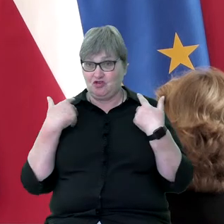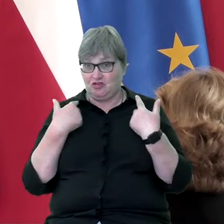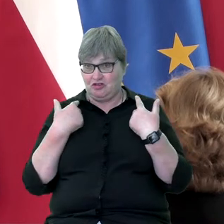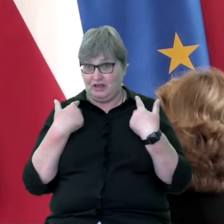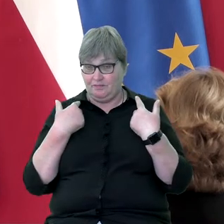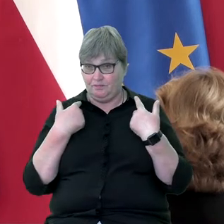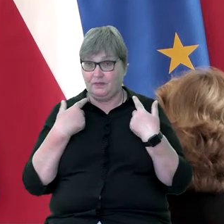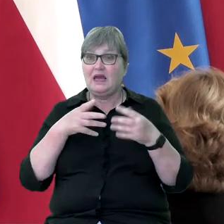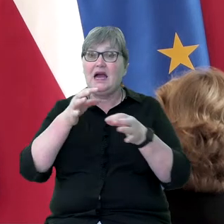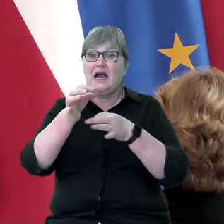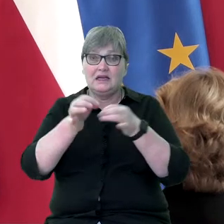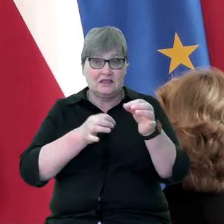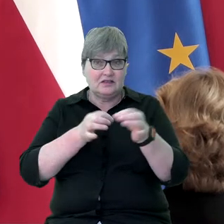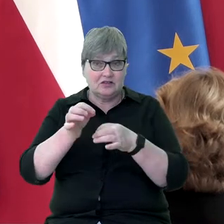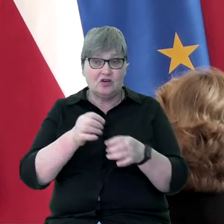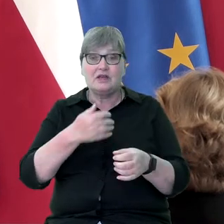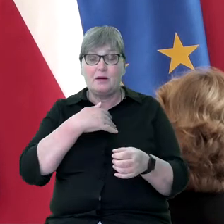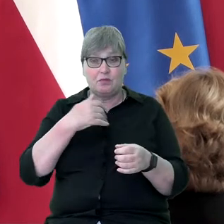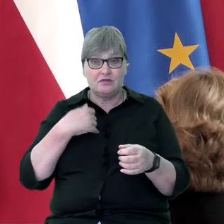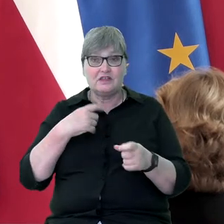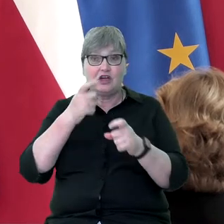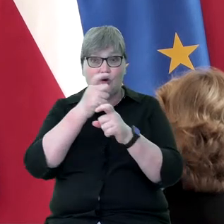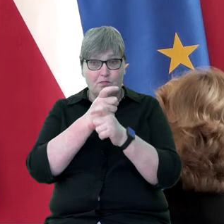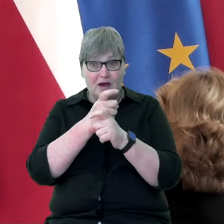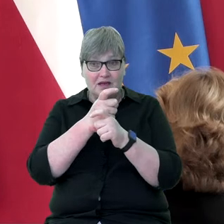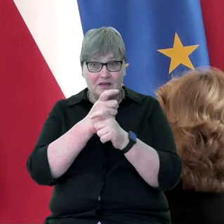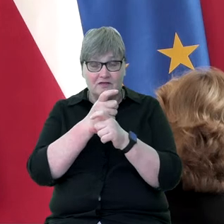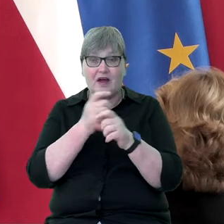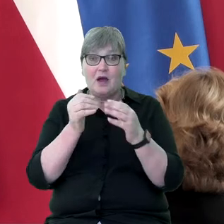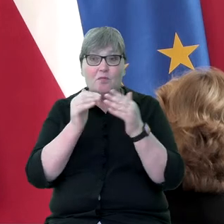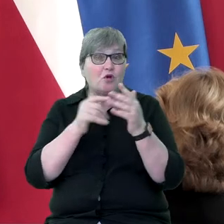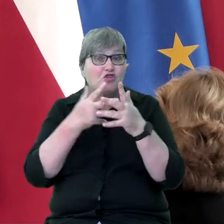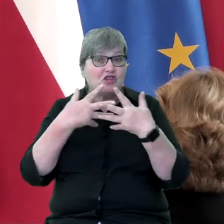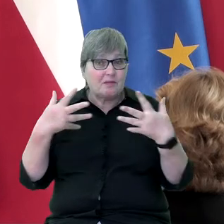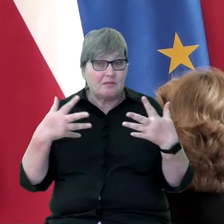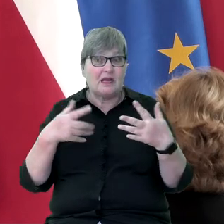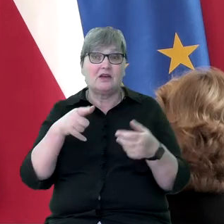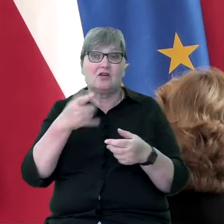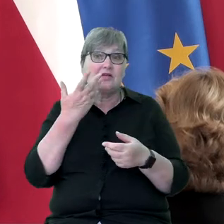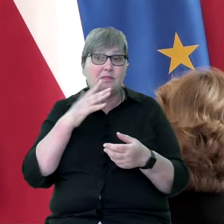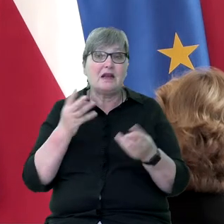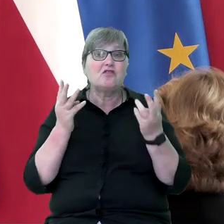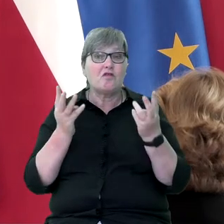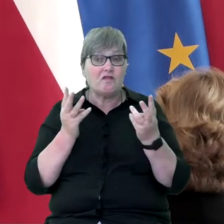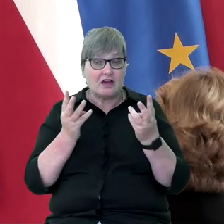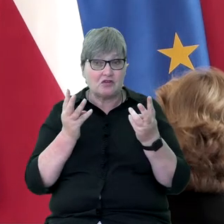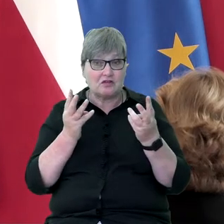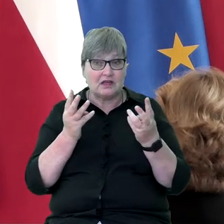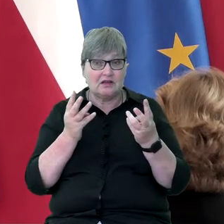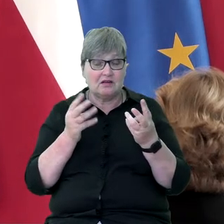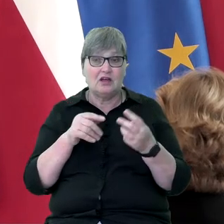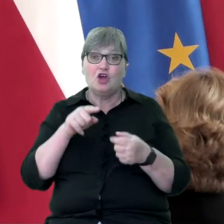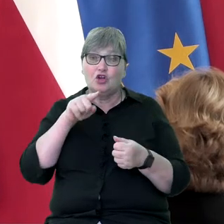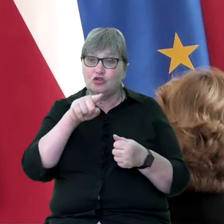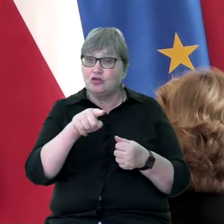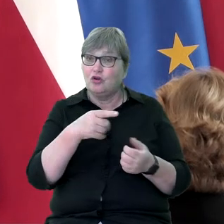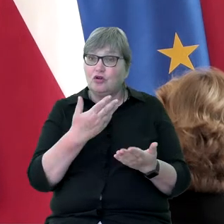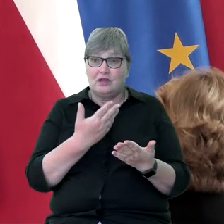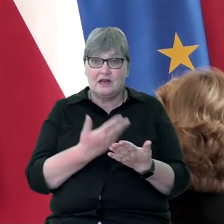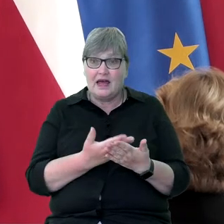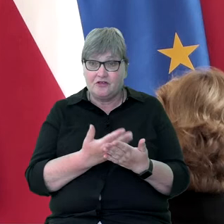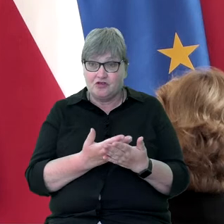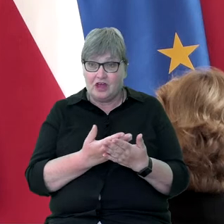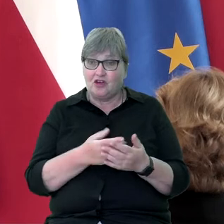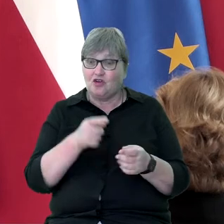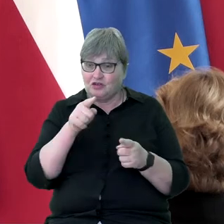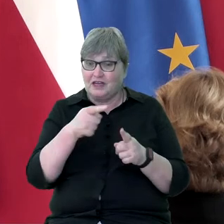Państwa Podziemnego, ona jest z wielu oczywiście względów bardzo ważna. To dlaczego akurat ten element